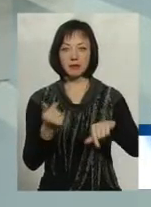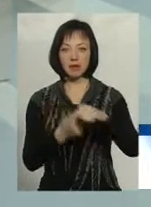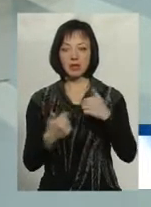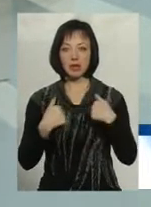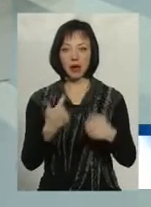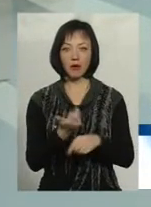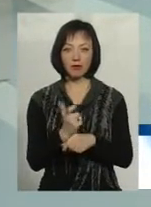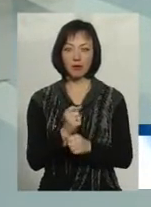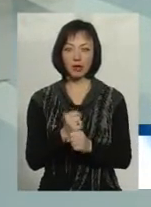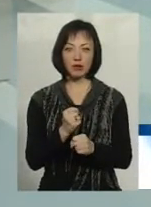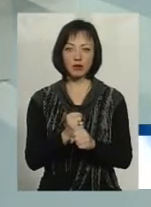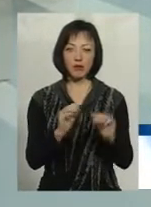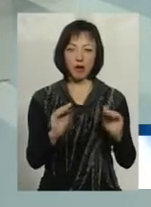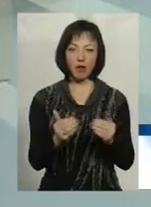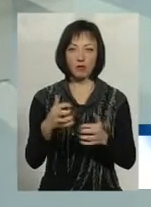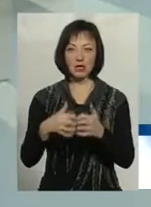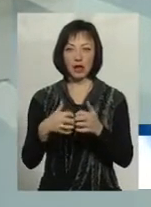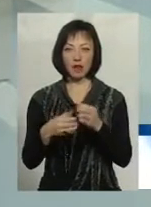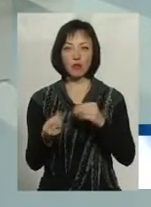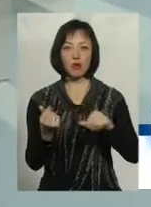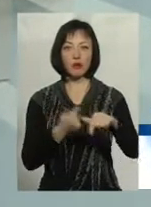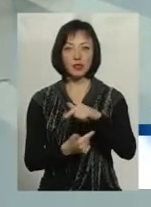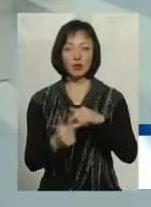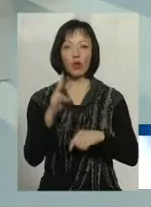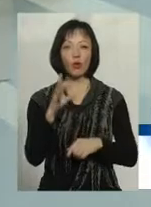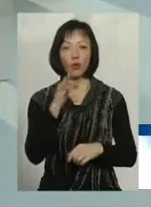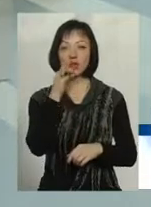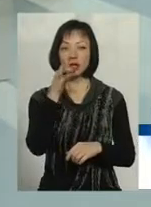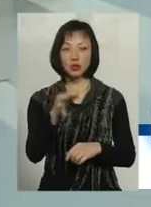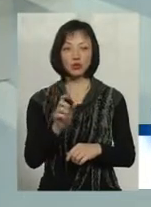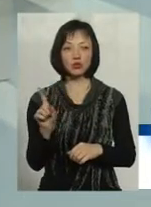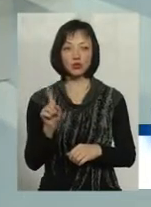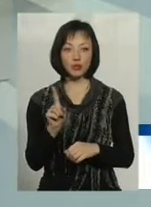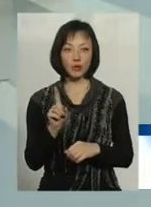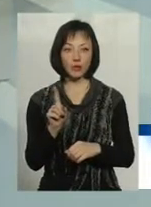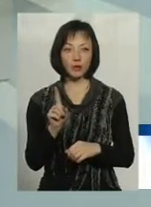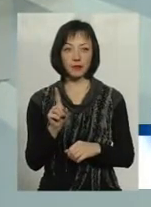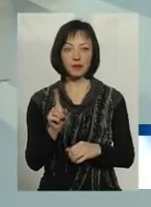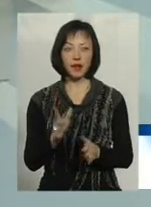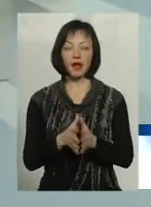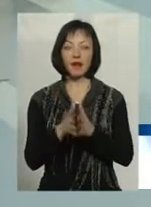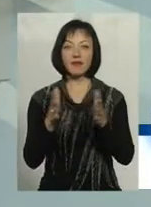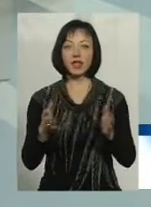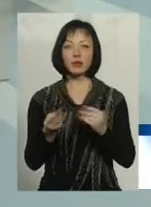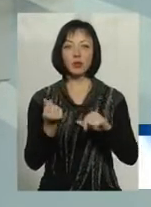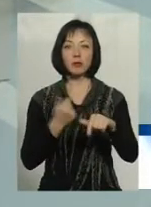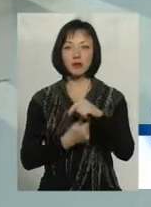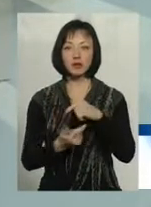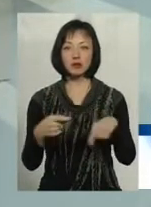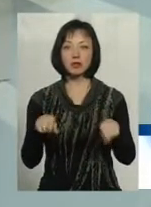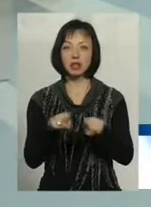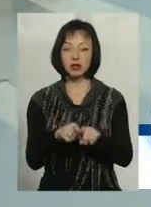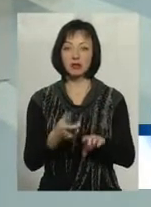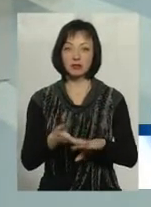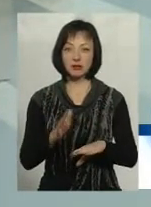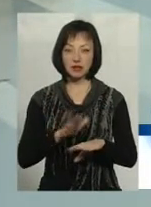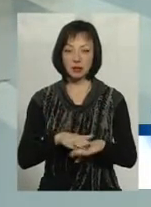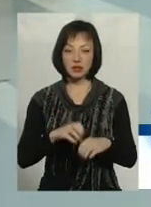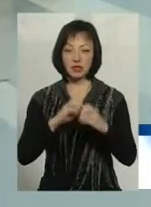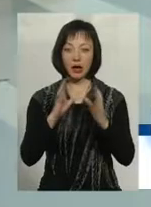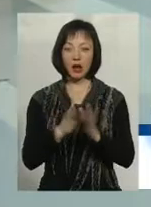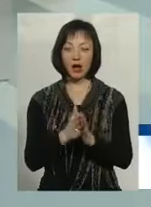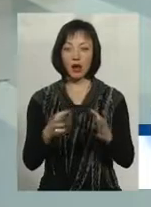силу було, то в зв'язку з тим, що різкий спад людей, які приїжджають в місто Хмельницький, які за рахунок це